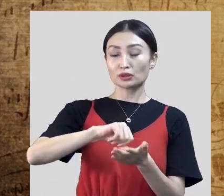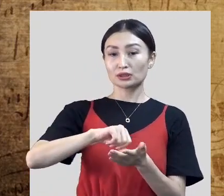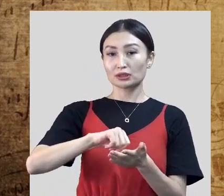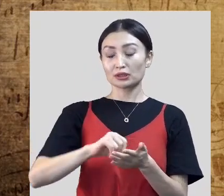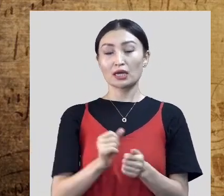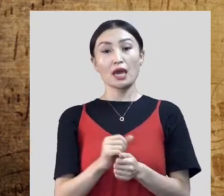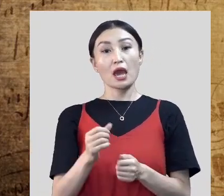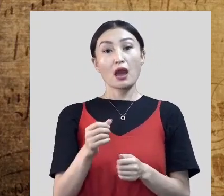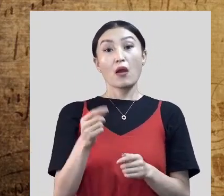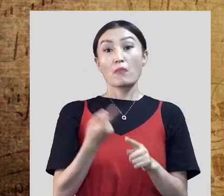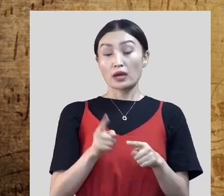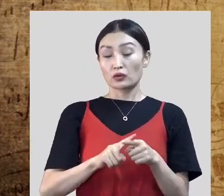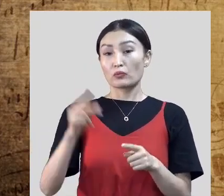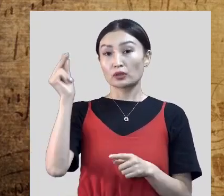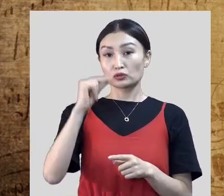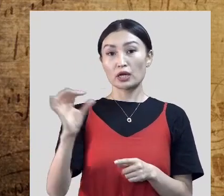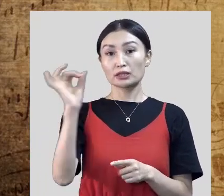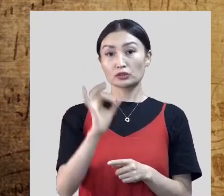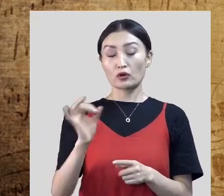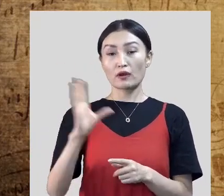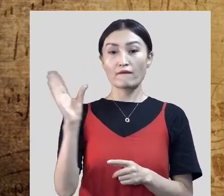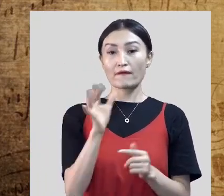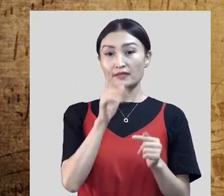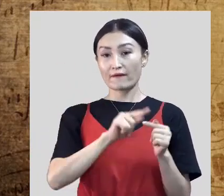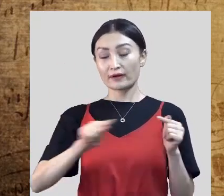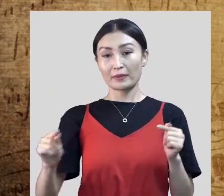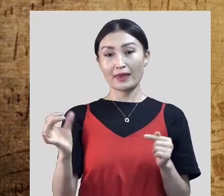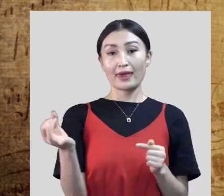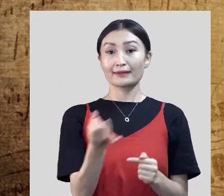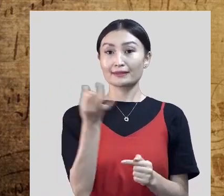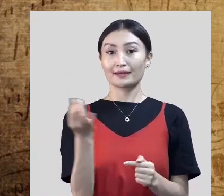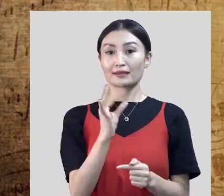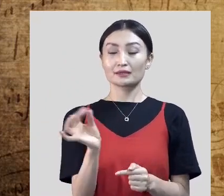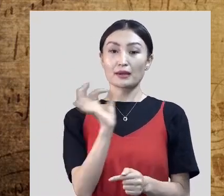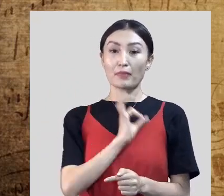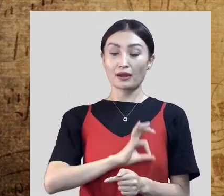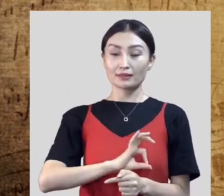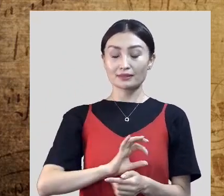истории. Поэтому изучать историю во все времена интересно и полезно.